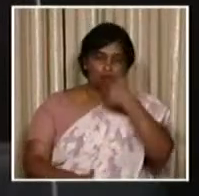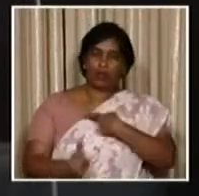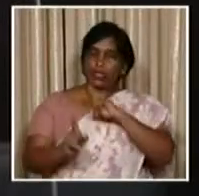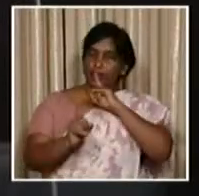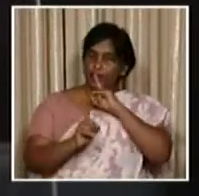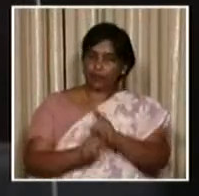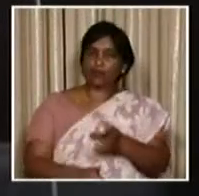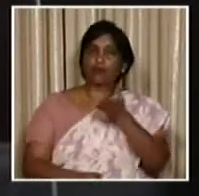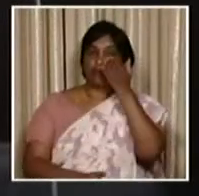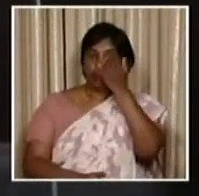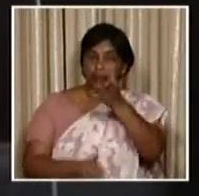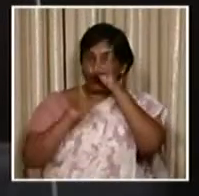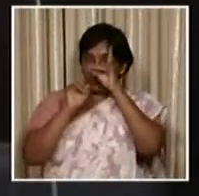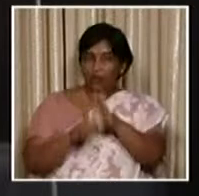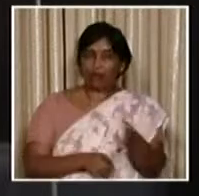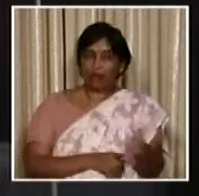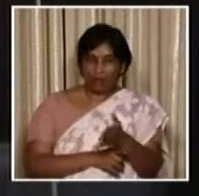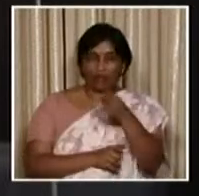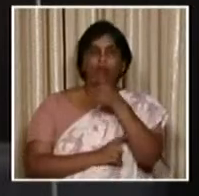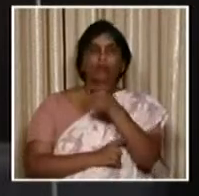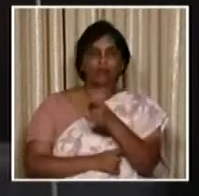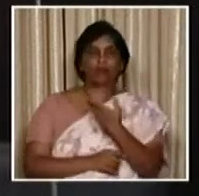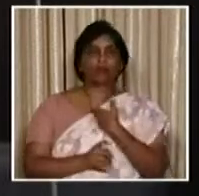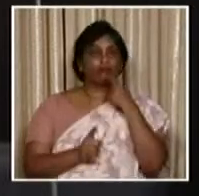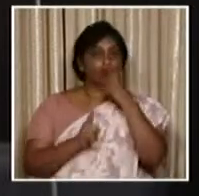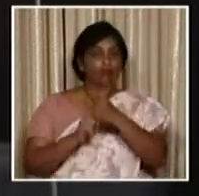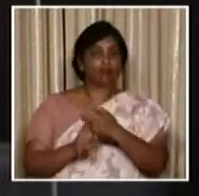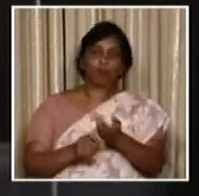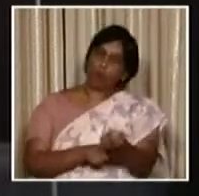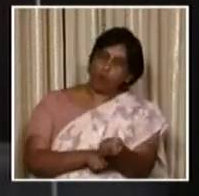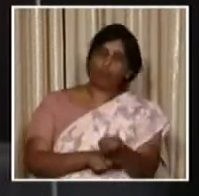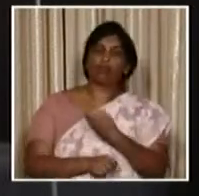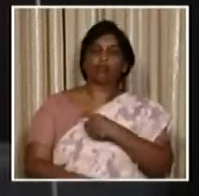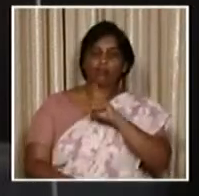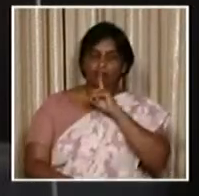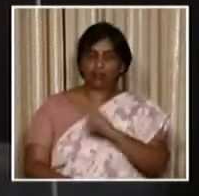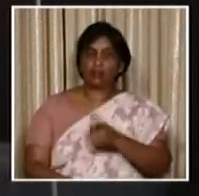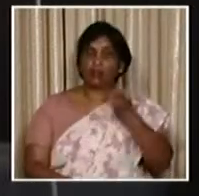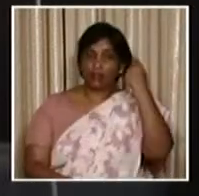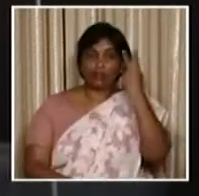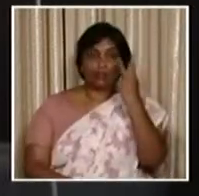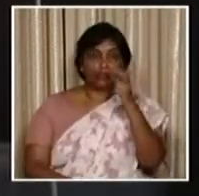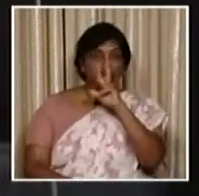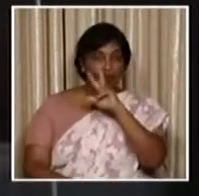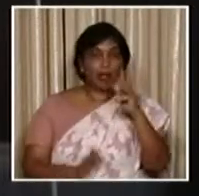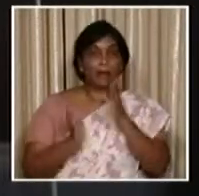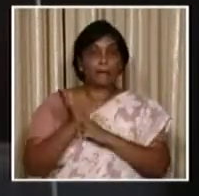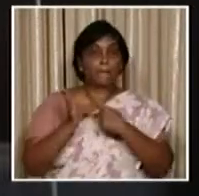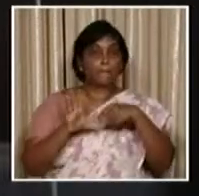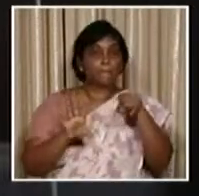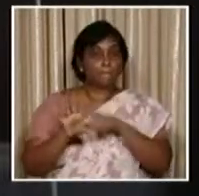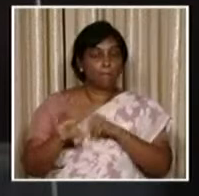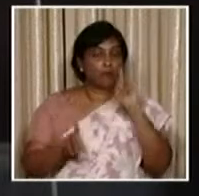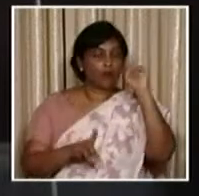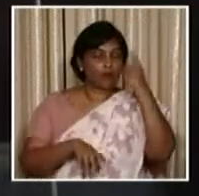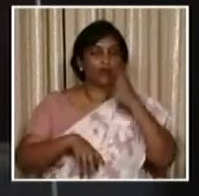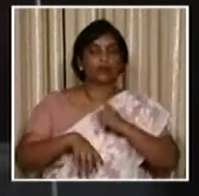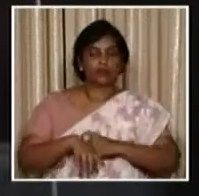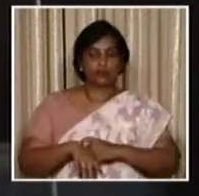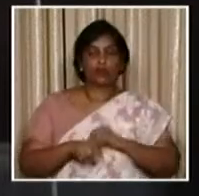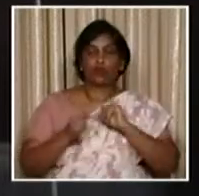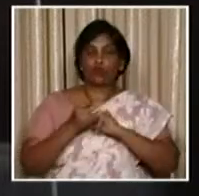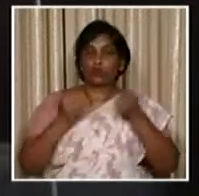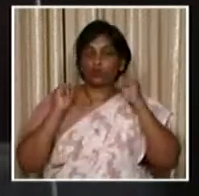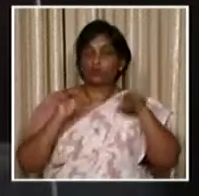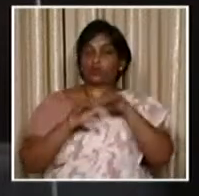කිව්වා තමුන්නාසේ ඒ වගේ නියෝටෙක් නම් මං තමුන්නාසයට පහර දෙනවා කියලා 2016 මැයි දිනේදී පළවෙනි වතාවට මං කිව්වා